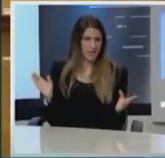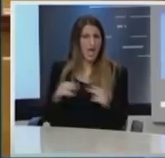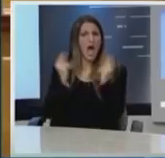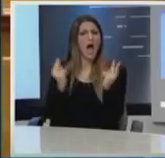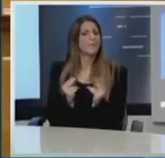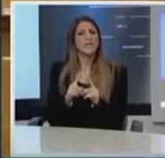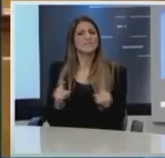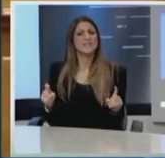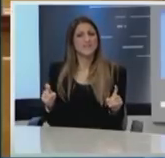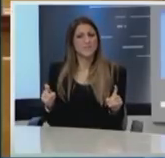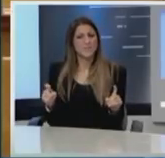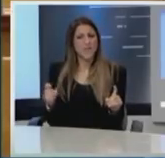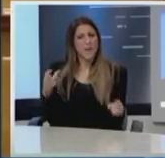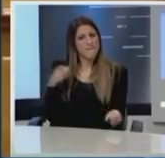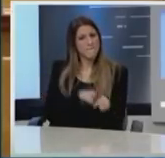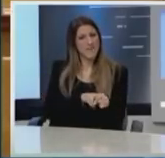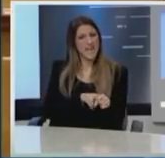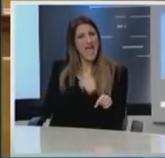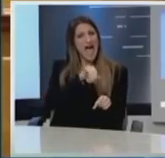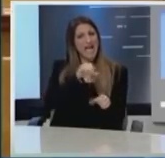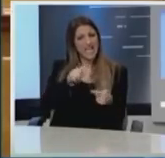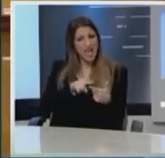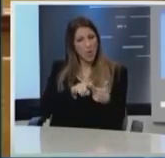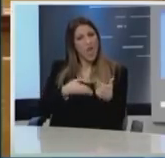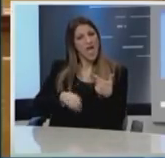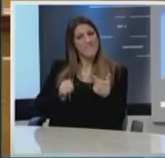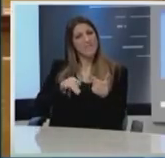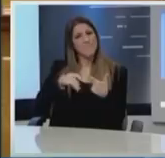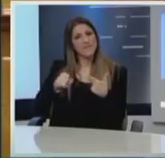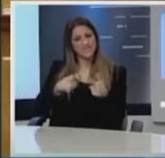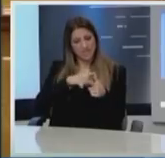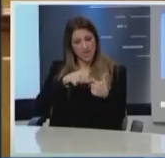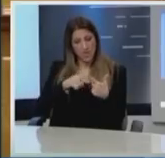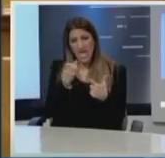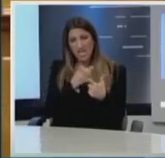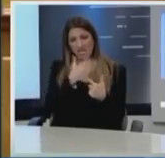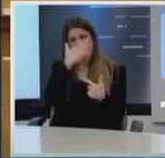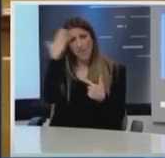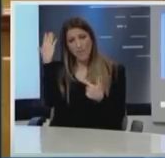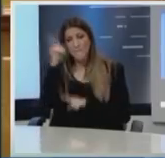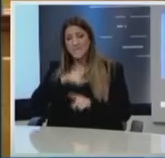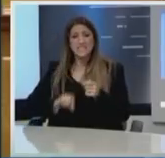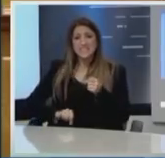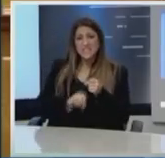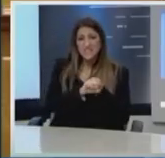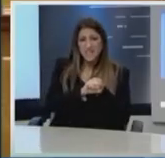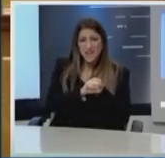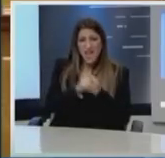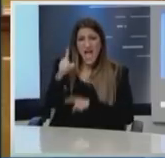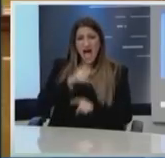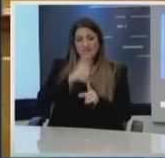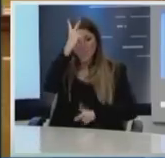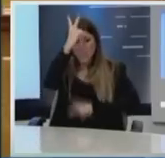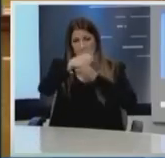δικαιοσύνης, αφού πέθανε ο Αγγέλου, αφού έφυγε ο Πασιάκος, αθώοι κατηγορούμενοι. Ποιοι το στήσανε? Αυτοί που